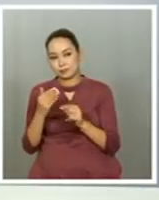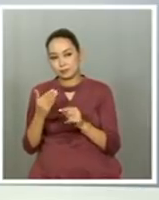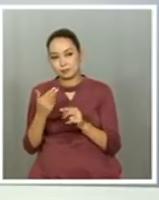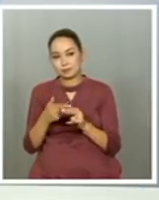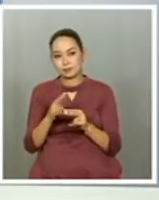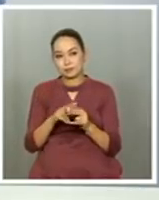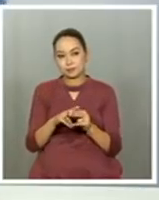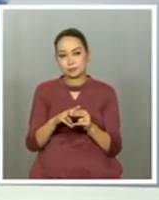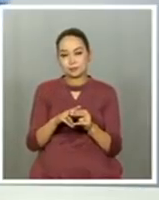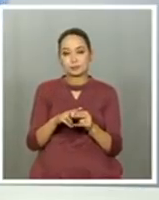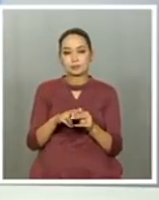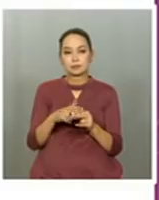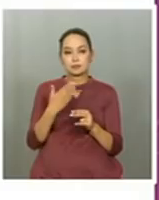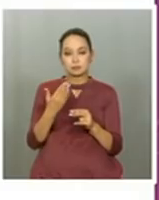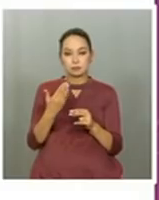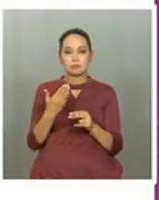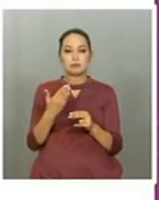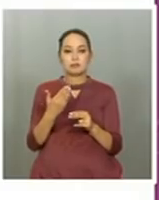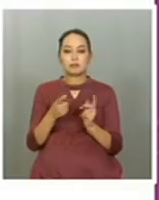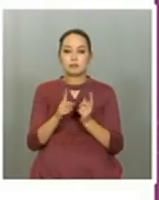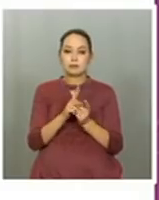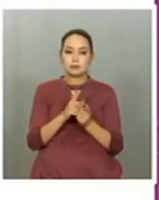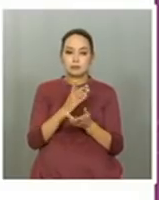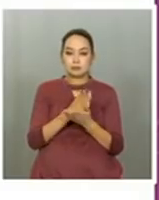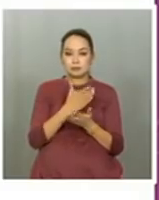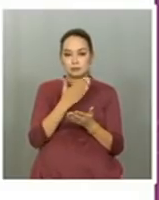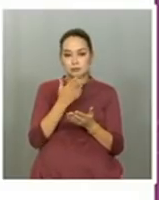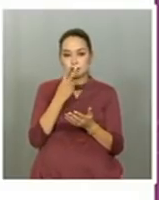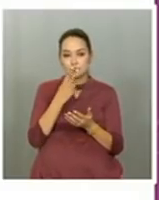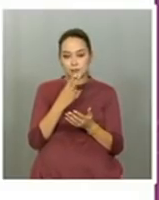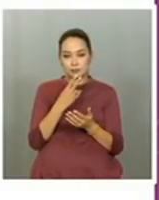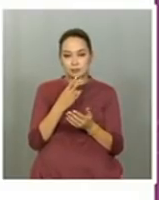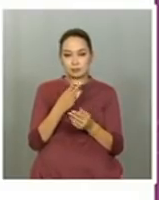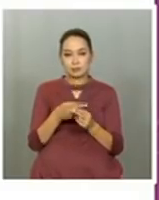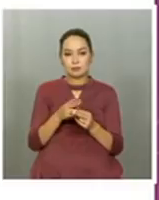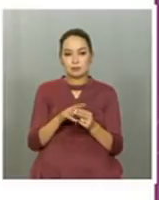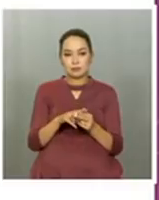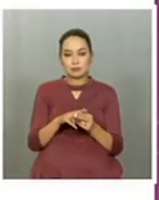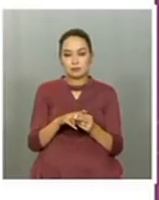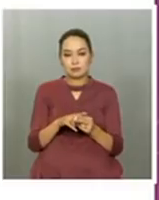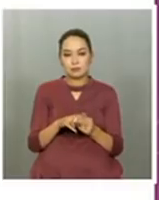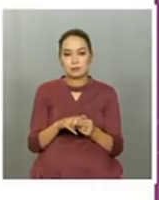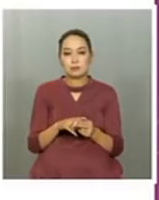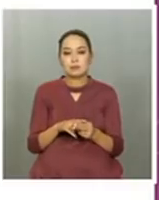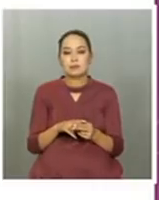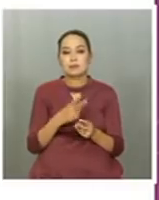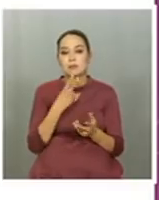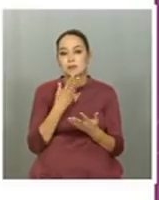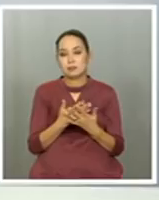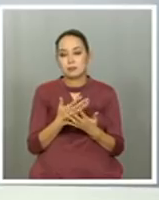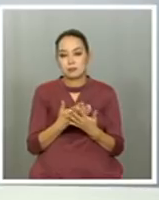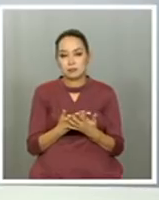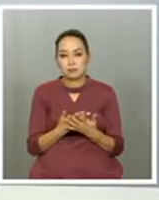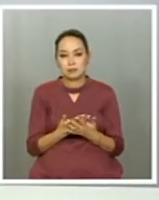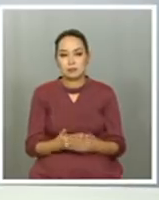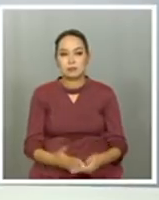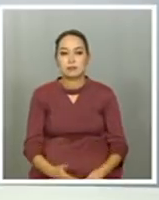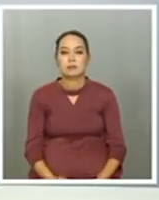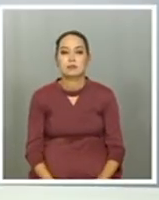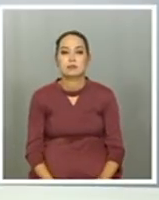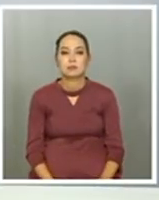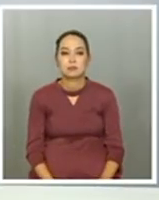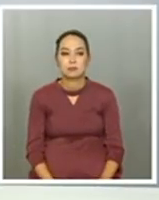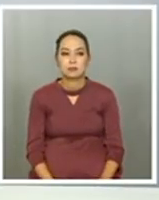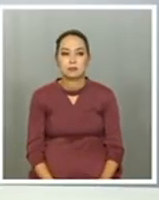қарағанда белсендірек деген сөз. Сондықтан мыс күміс нитратымен әрекеттескен кезде күмісті ығыстыра алады.